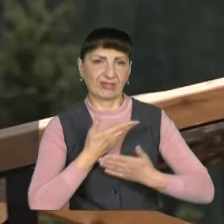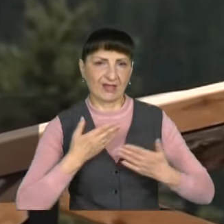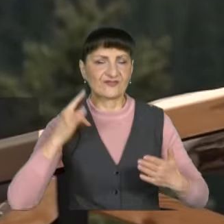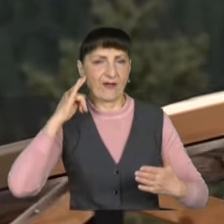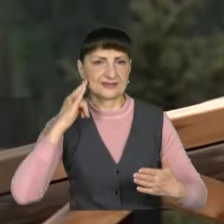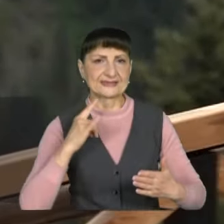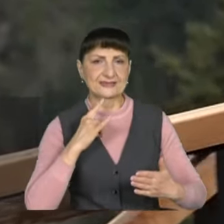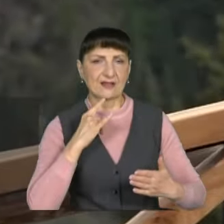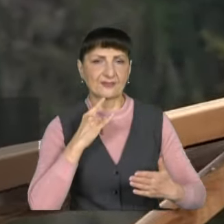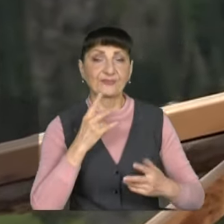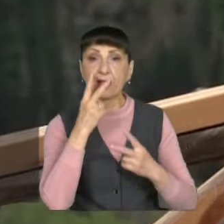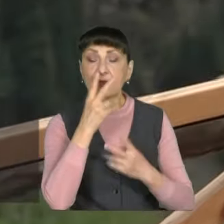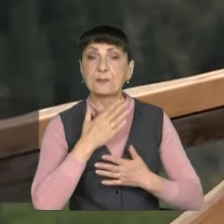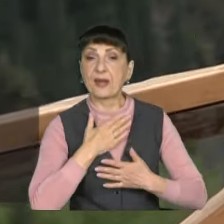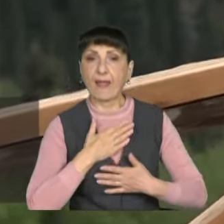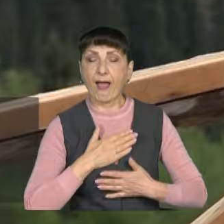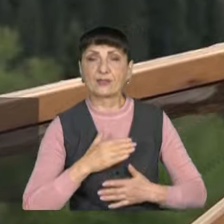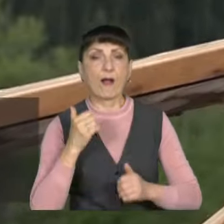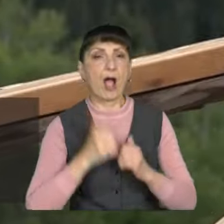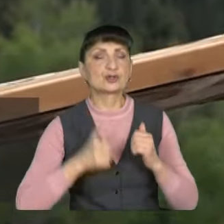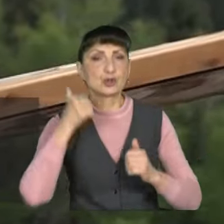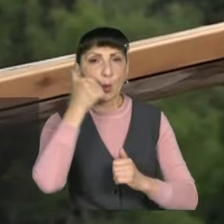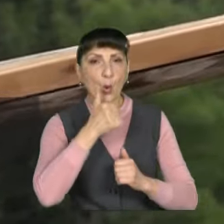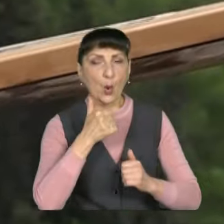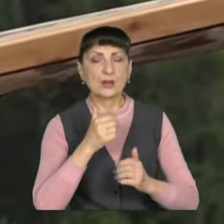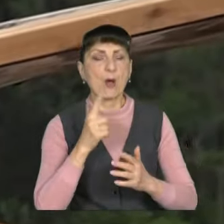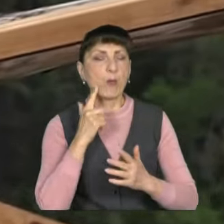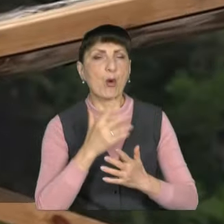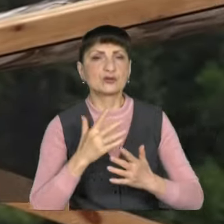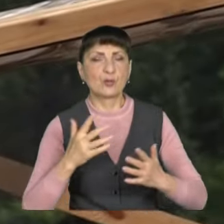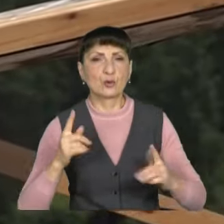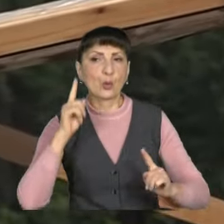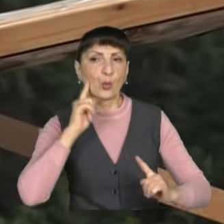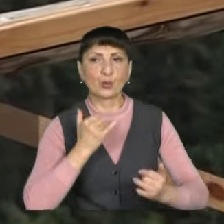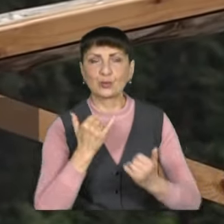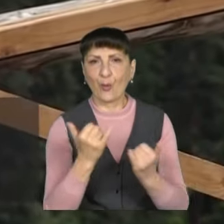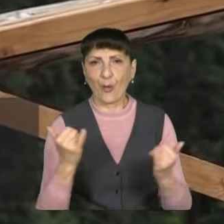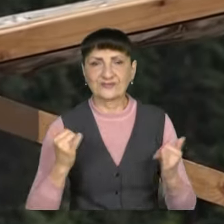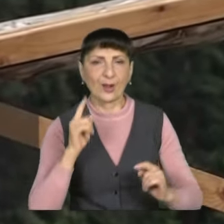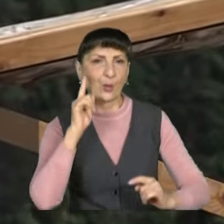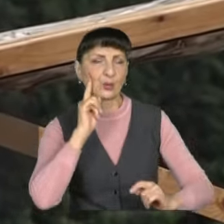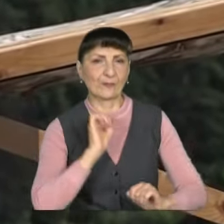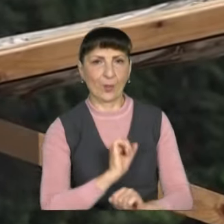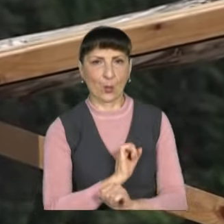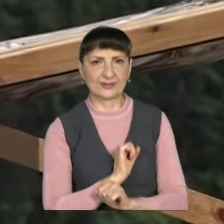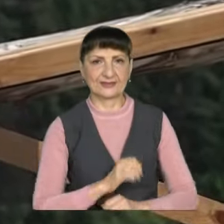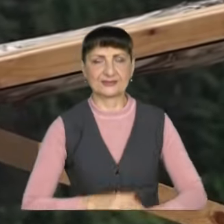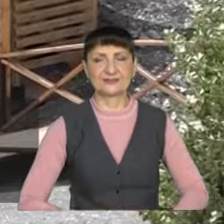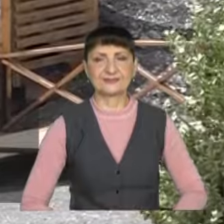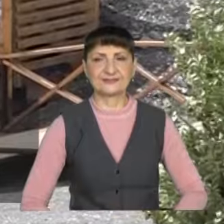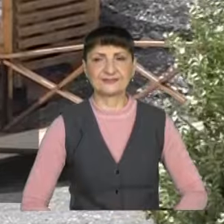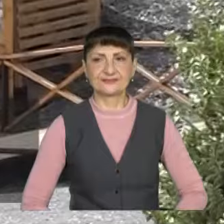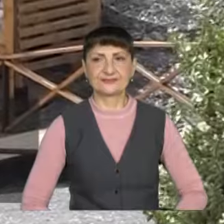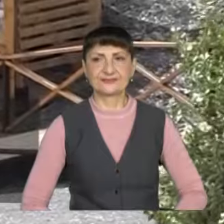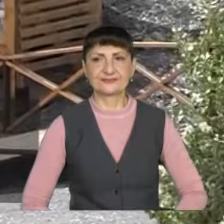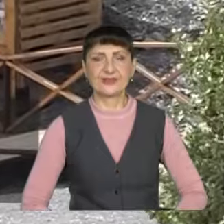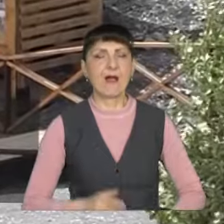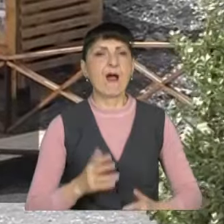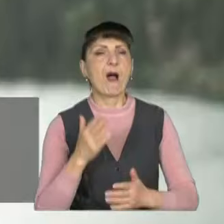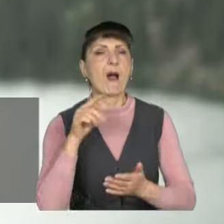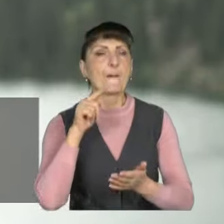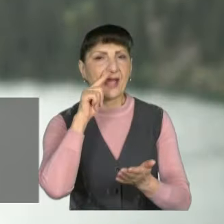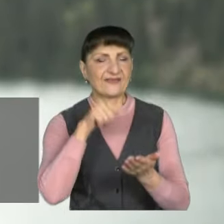красоту природы нашей страны. Отрадно видеть, как с каждым годом создается все больше удобств для комфортного отдыха.